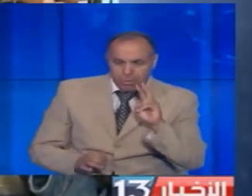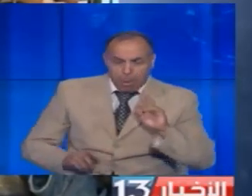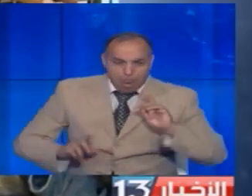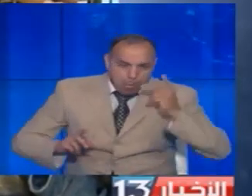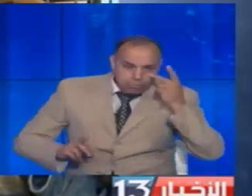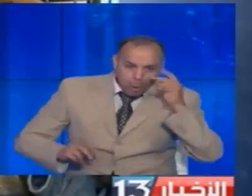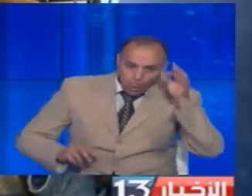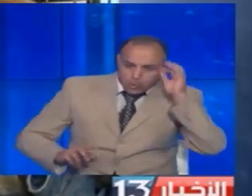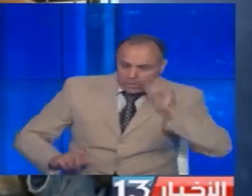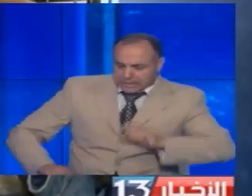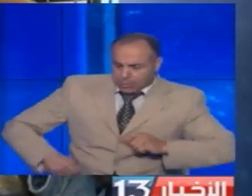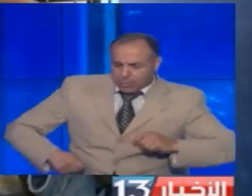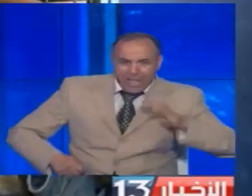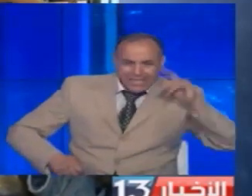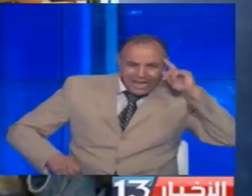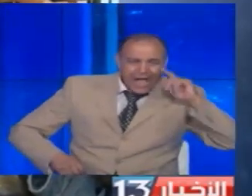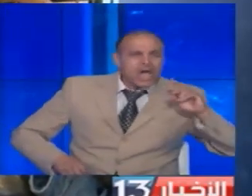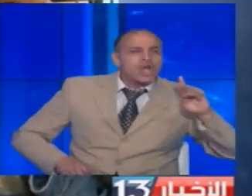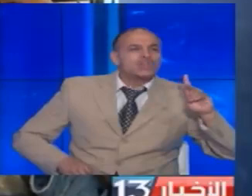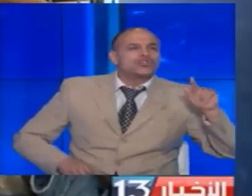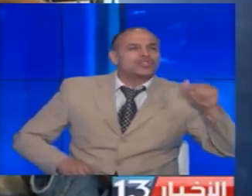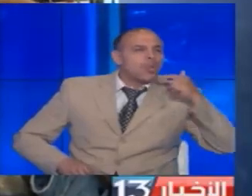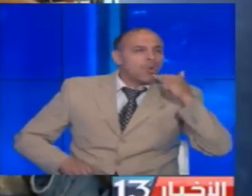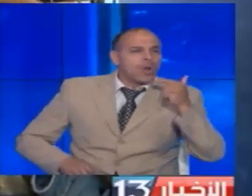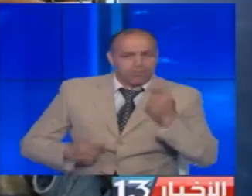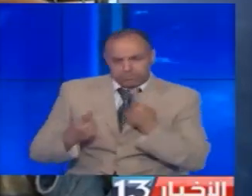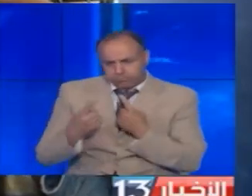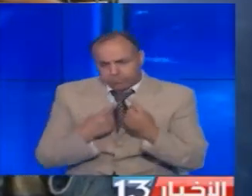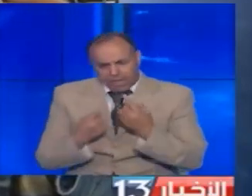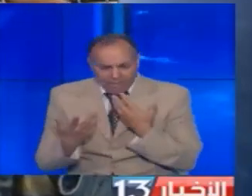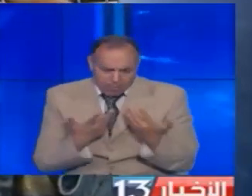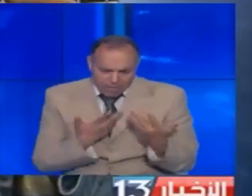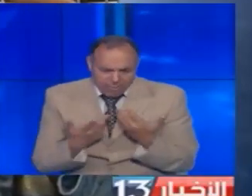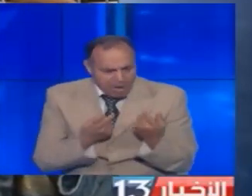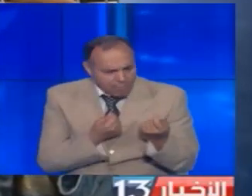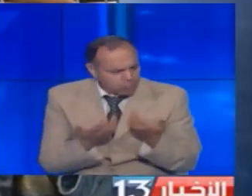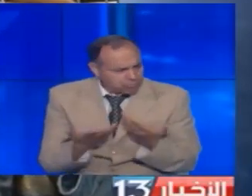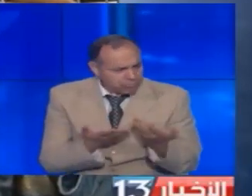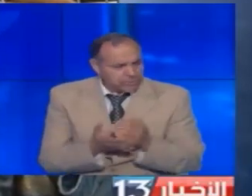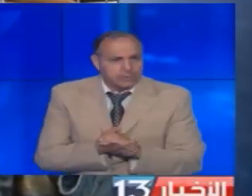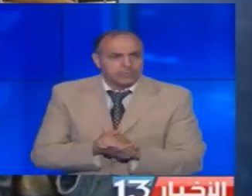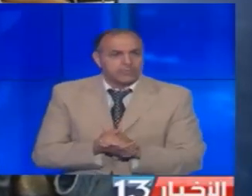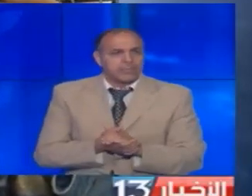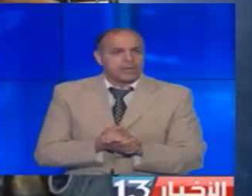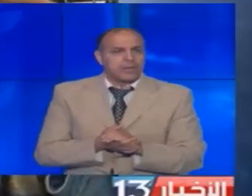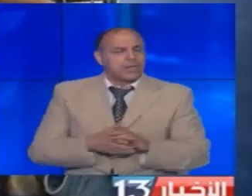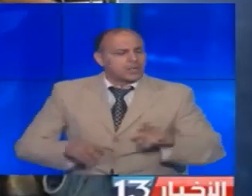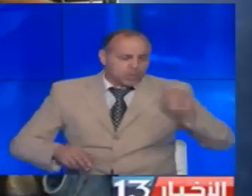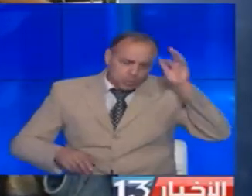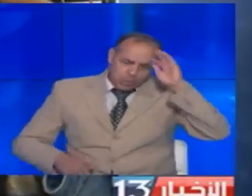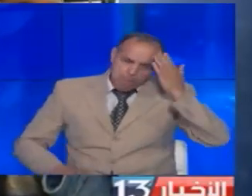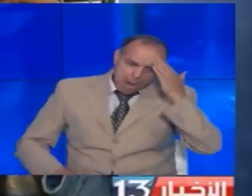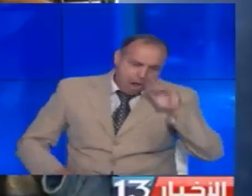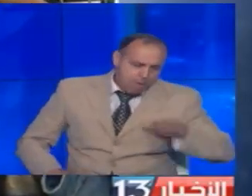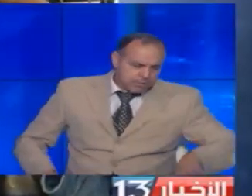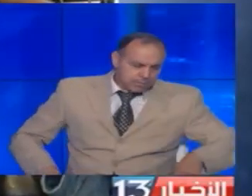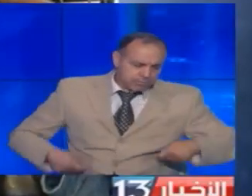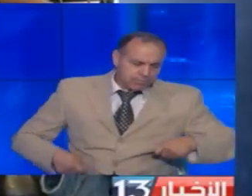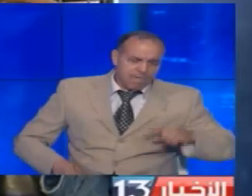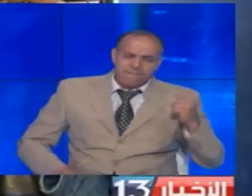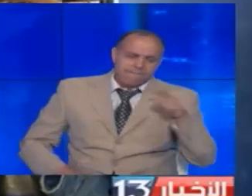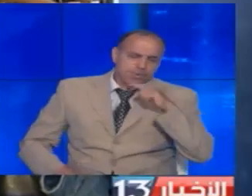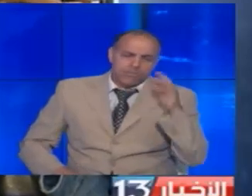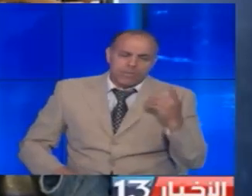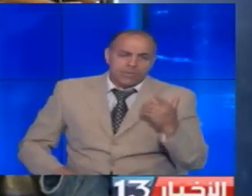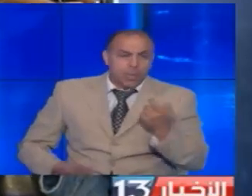الجوده عاليه، ولكن قاعدين نتناقشوا معهم نتحاوروا في الاسواق. الجوده التونسيه ماهيش موجوده في روسيا،